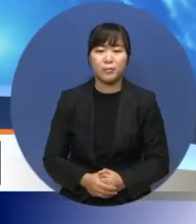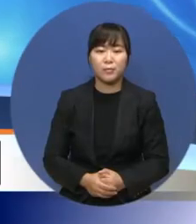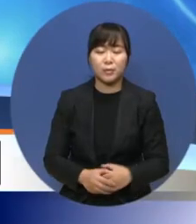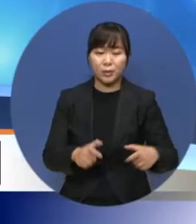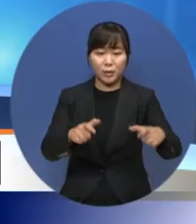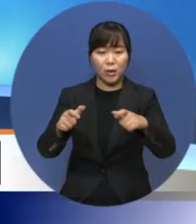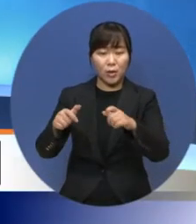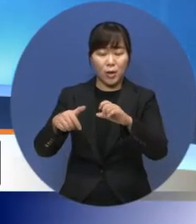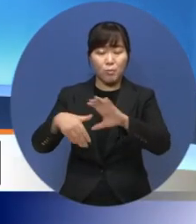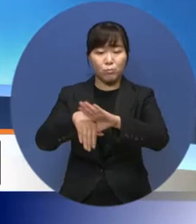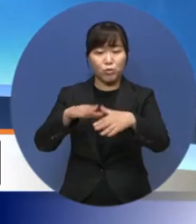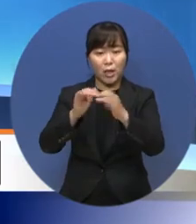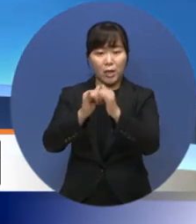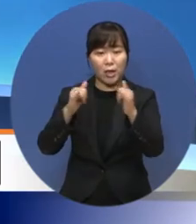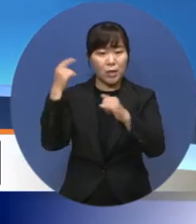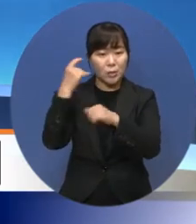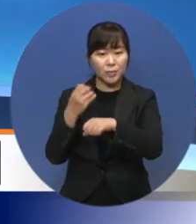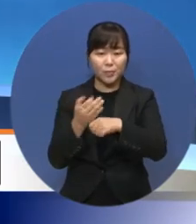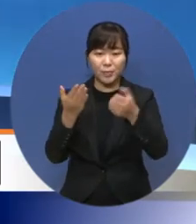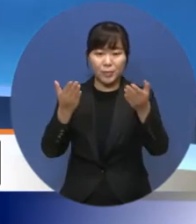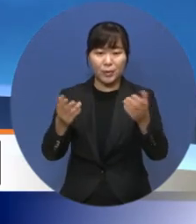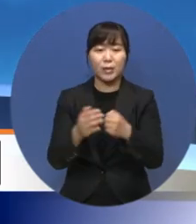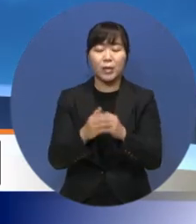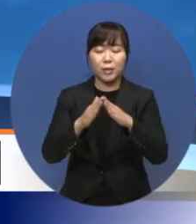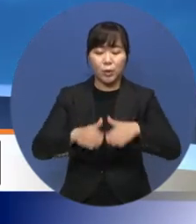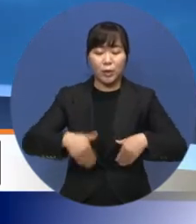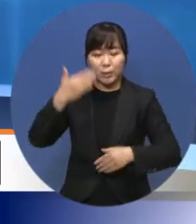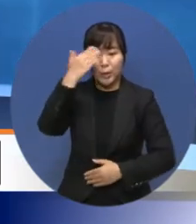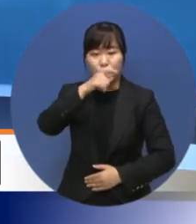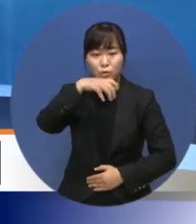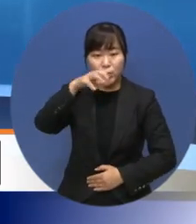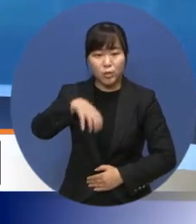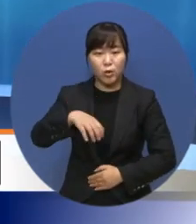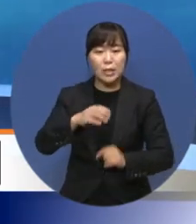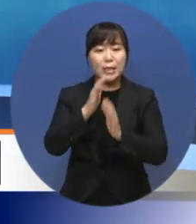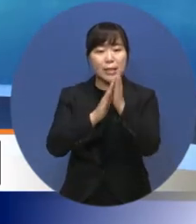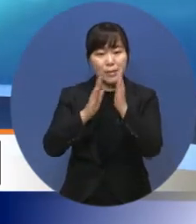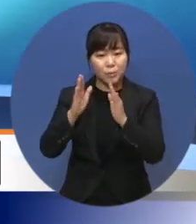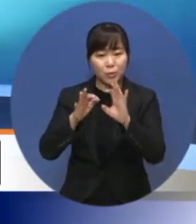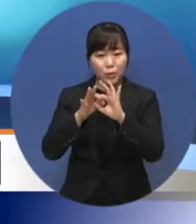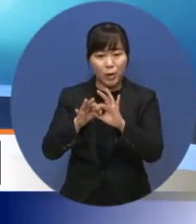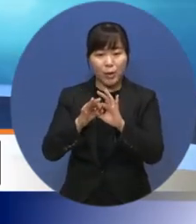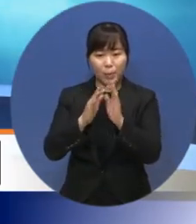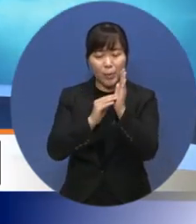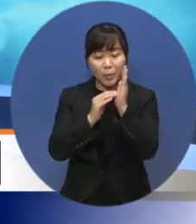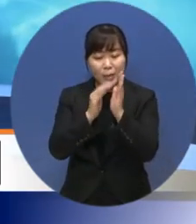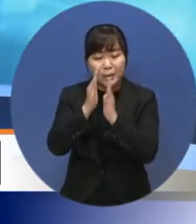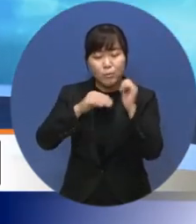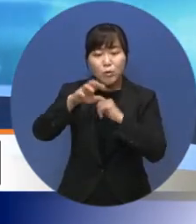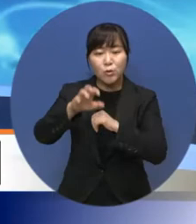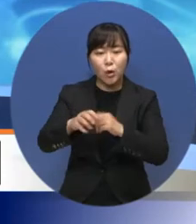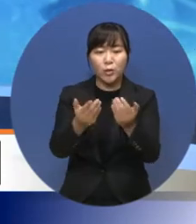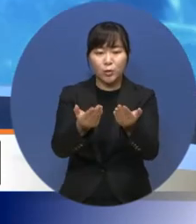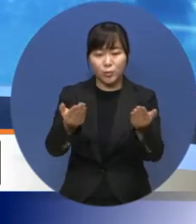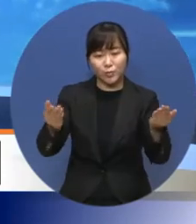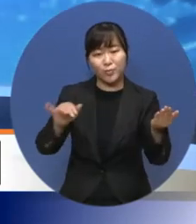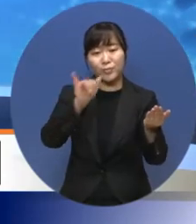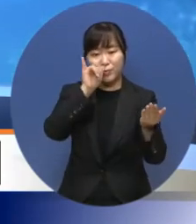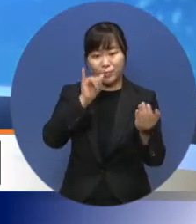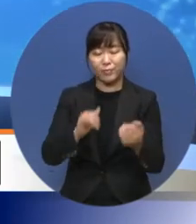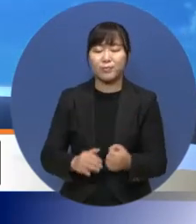지역의 문화가 소식 전해드립니다. 전남 여수에서 식물을 소재로 한 비밀의 식물원 전시회가